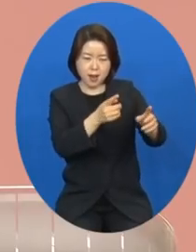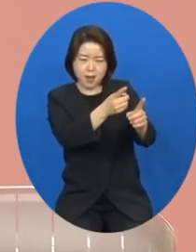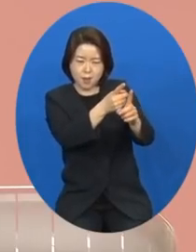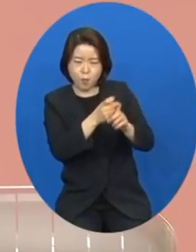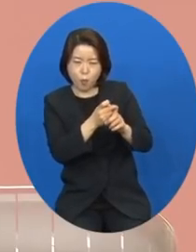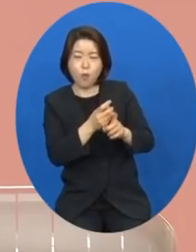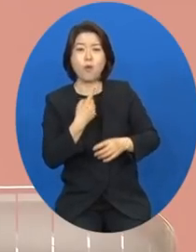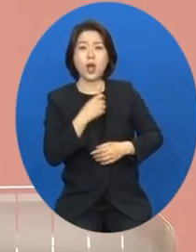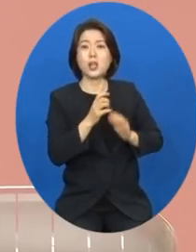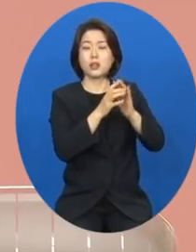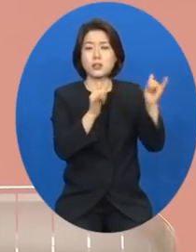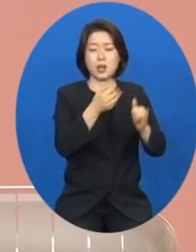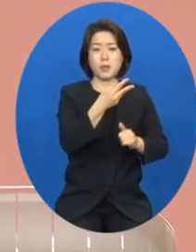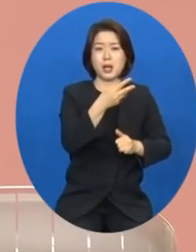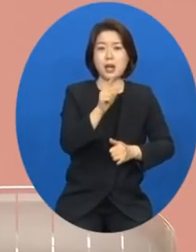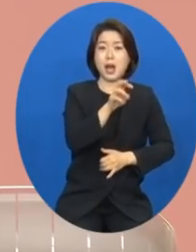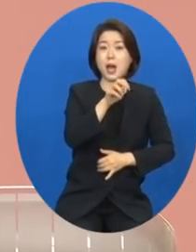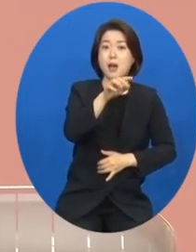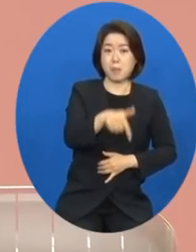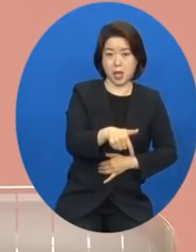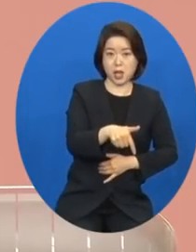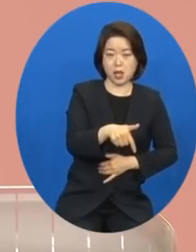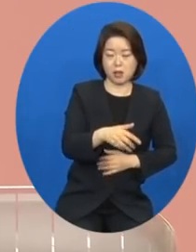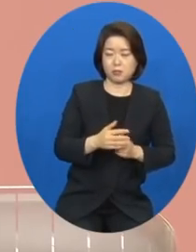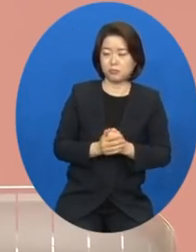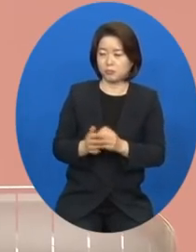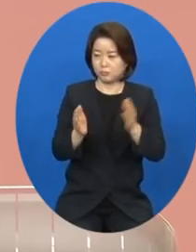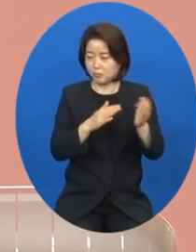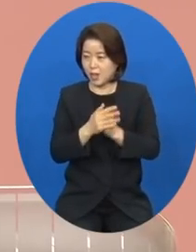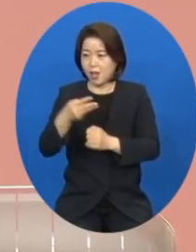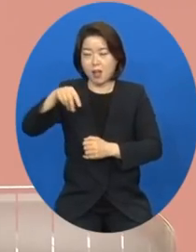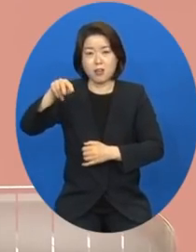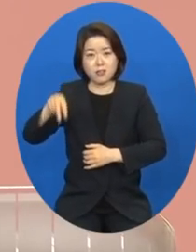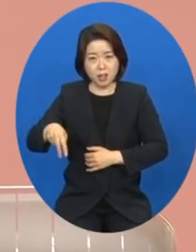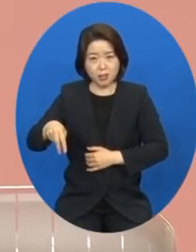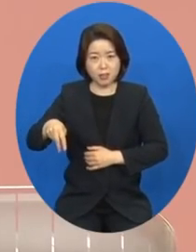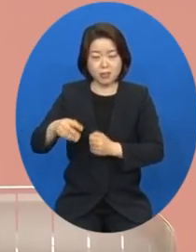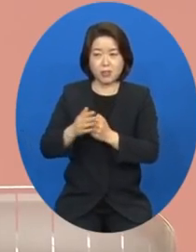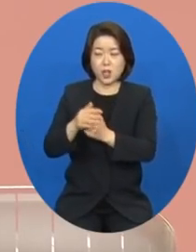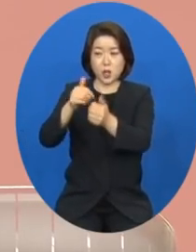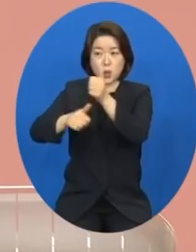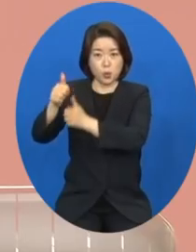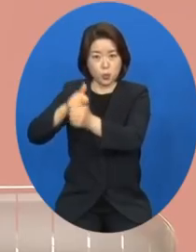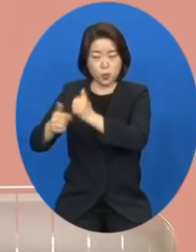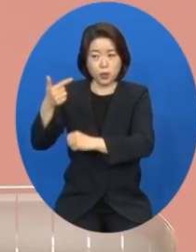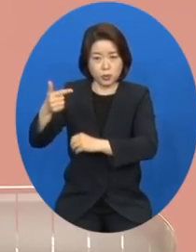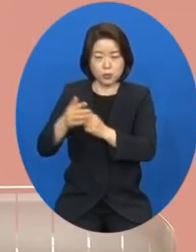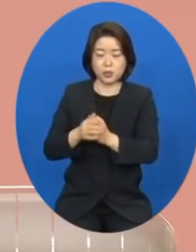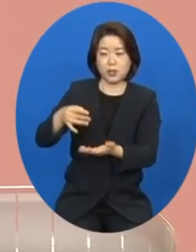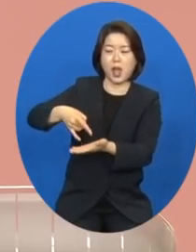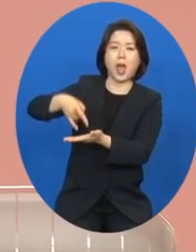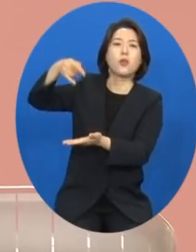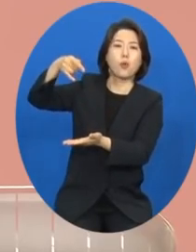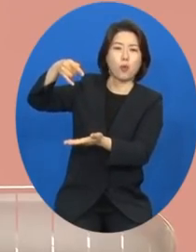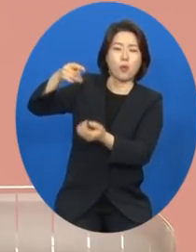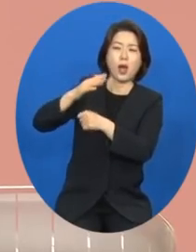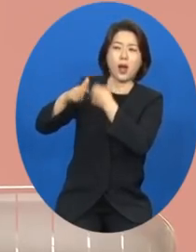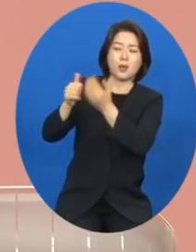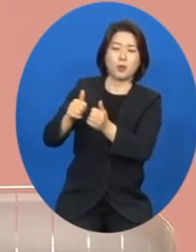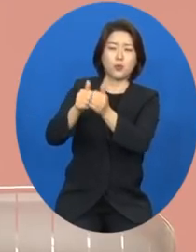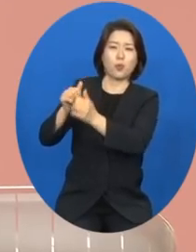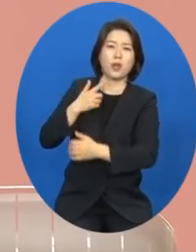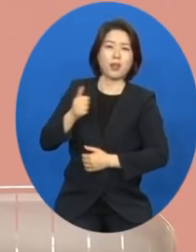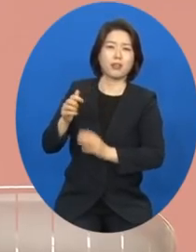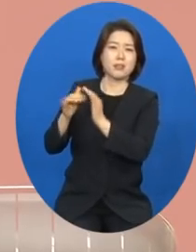사람이 이라 메기 에요 반면에 2 3 3 6 때 손은 no 깁니다 하나님과 동행했던 사람 그래서